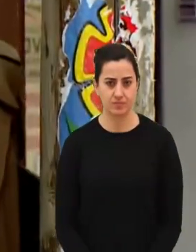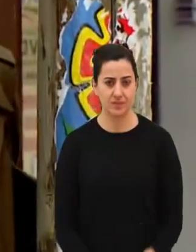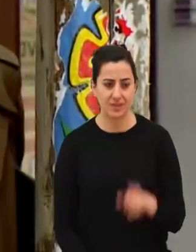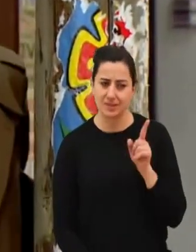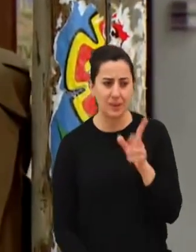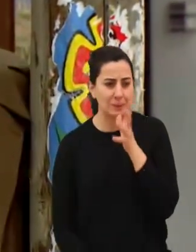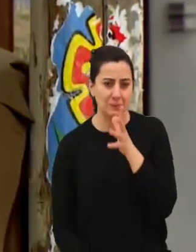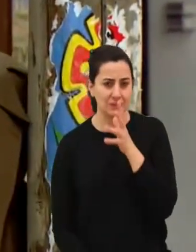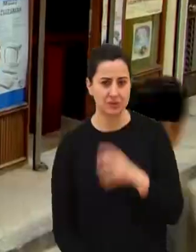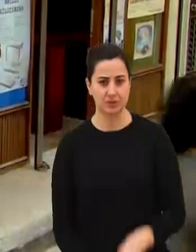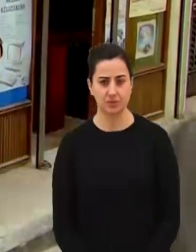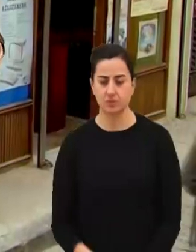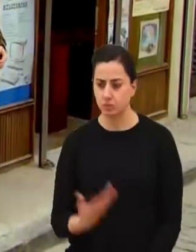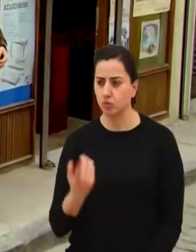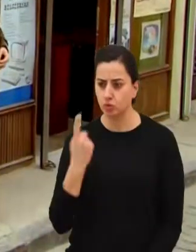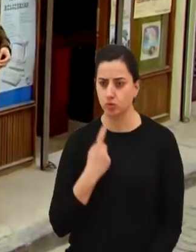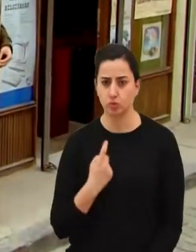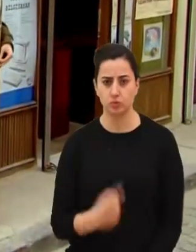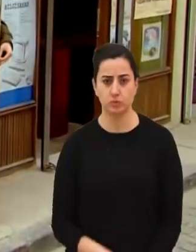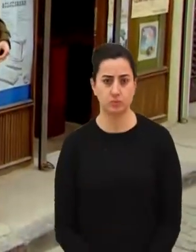Sen bilirsin diye. Heh, söyle. Soruyorum abi.